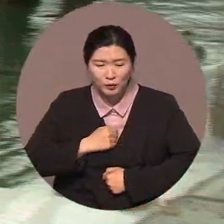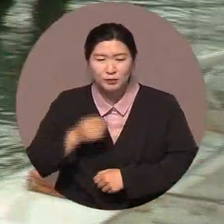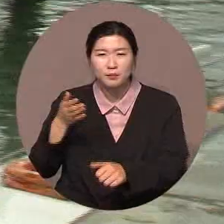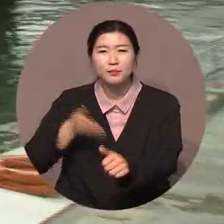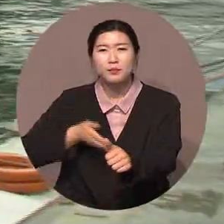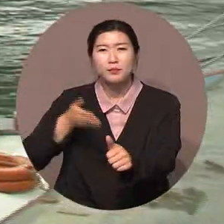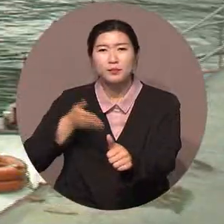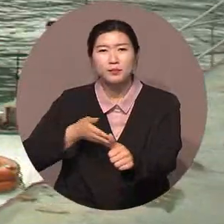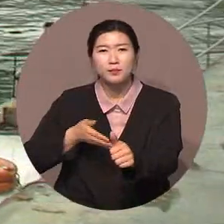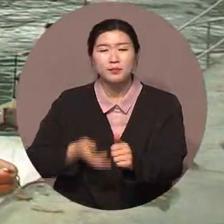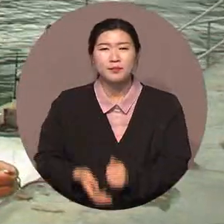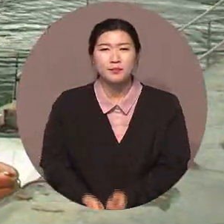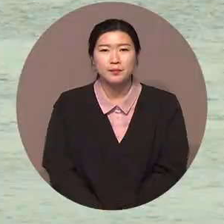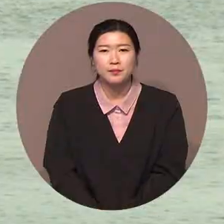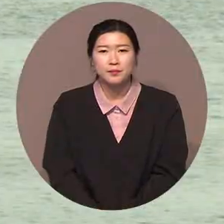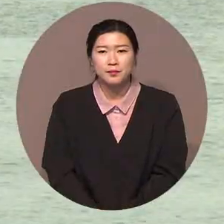관리 등의 주의를 당부했습니다